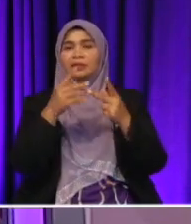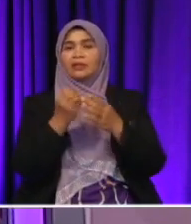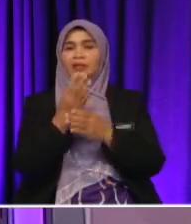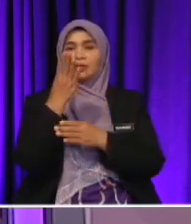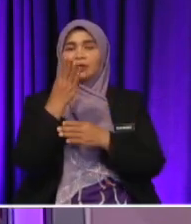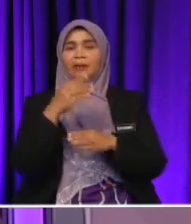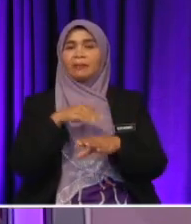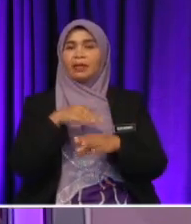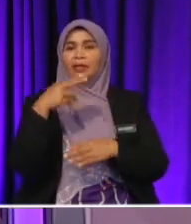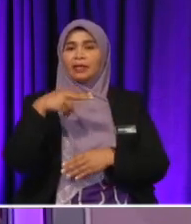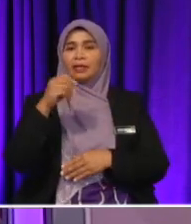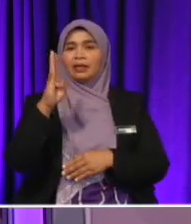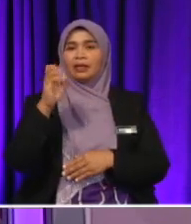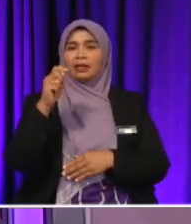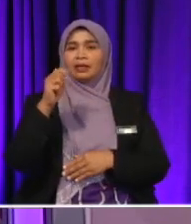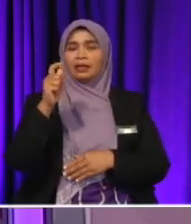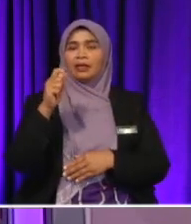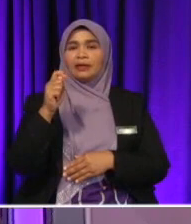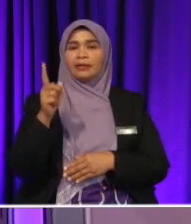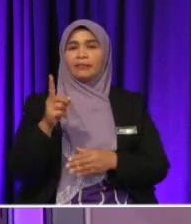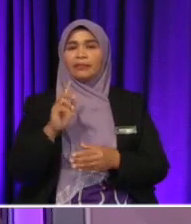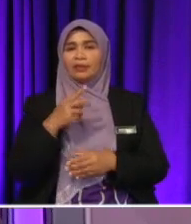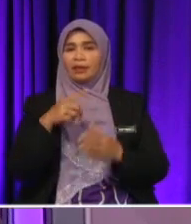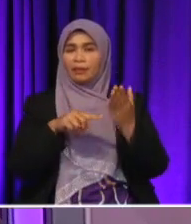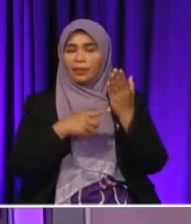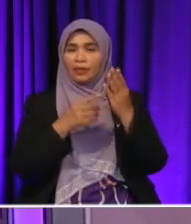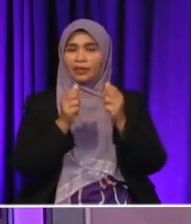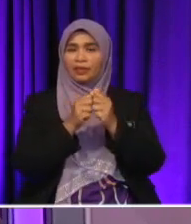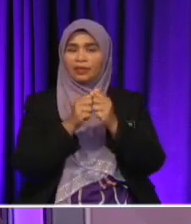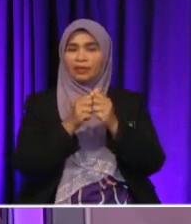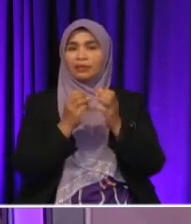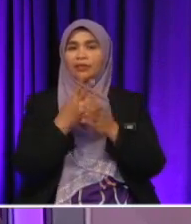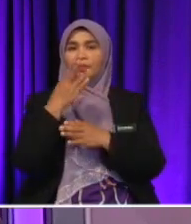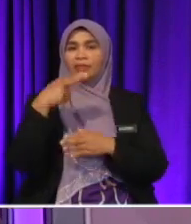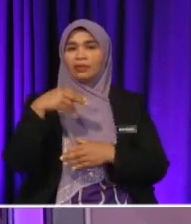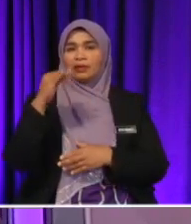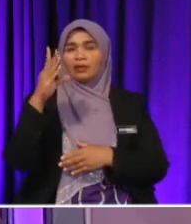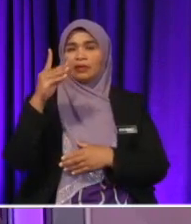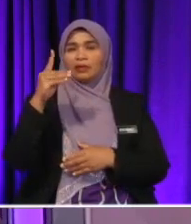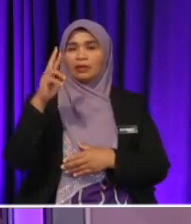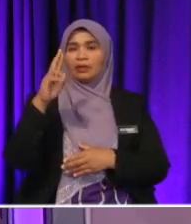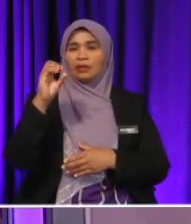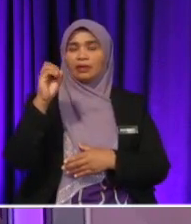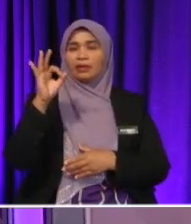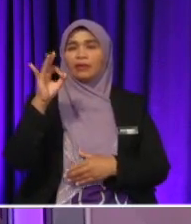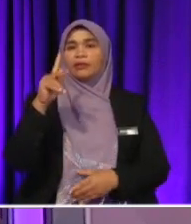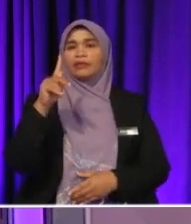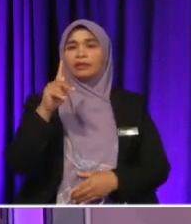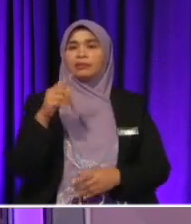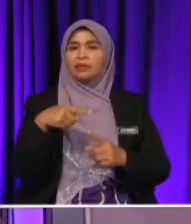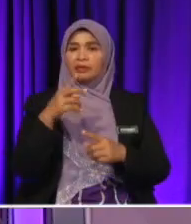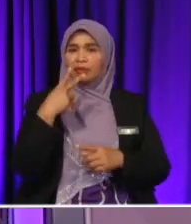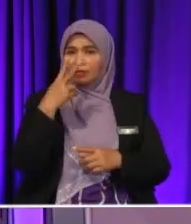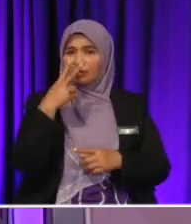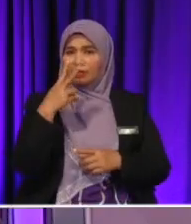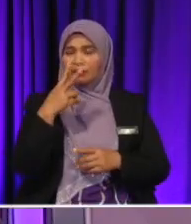pada habitatnya Oke fine kita mulaikan dengan tumbuhan hidrofi tadi oke bila kita lihat hidrofit